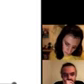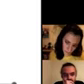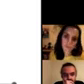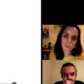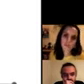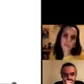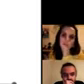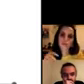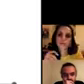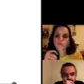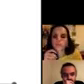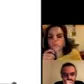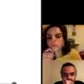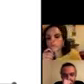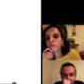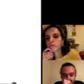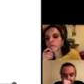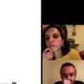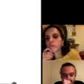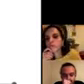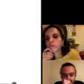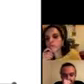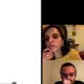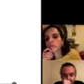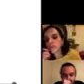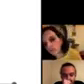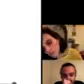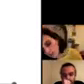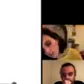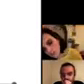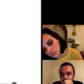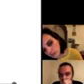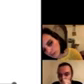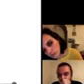sonra soru cevapla belki konuşabiliriz. Bu yeni görüşmeler işte tabii ki